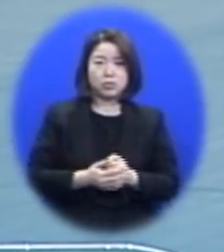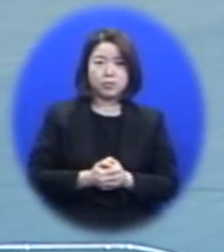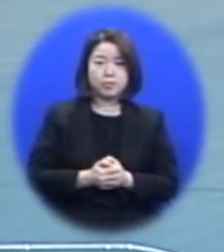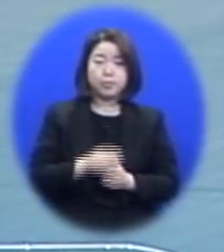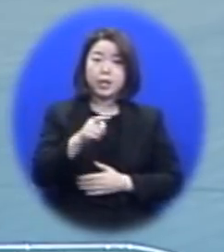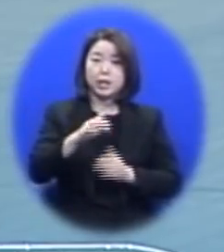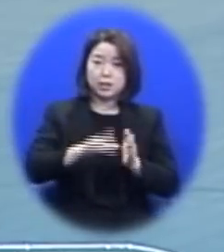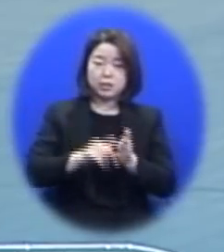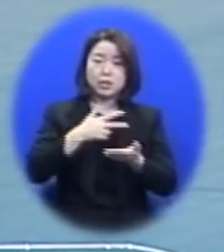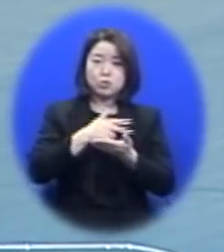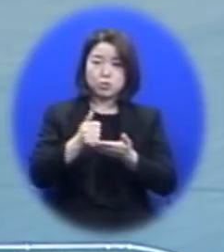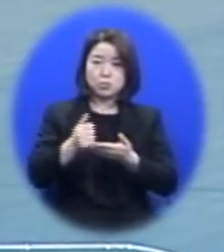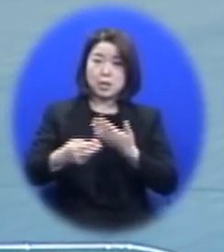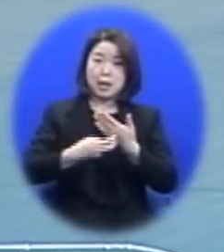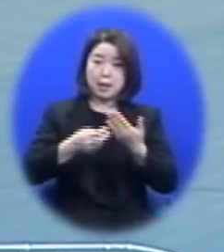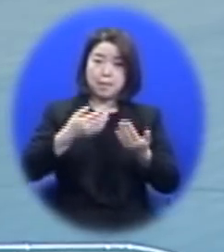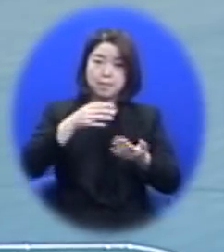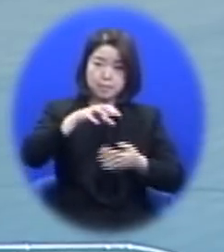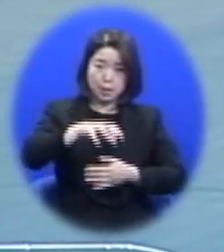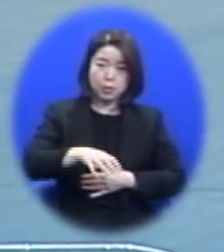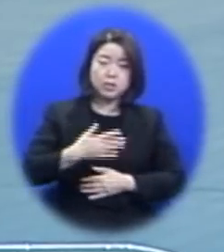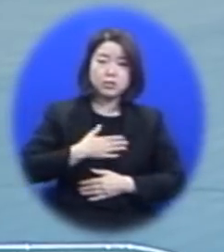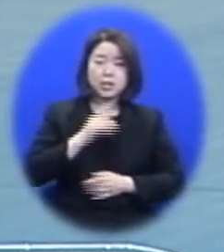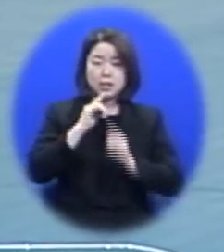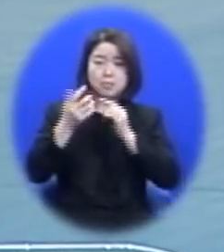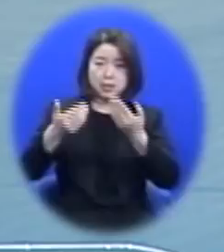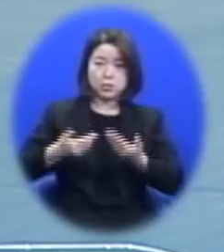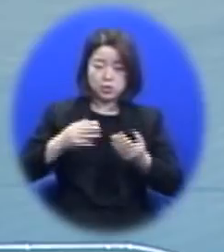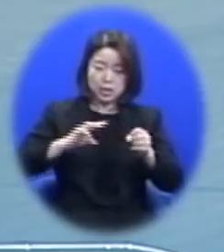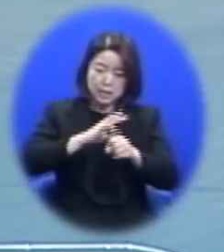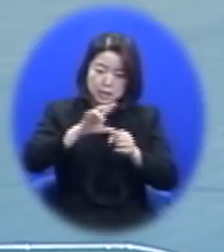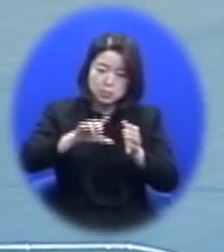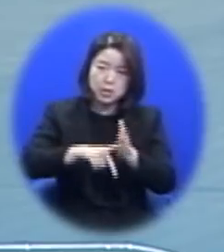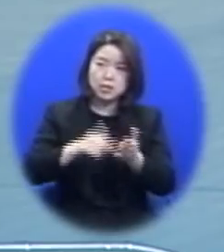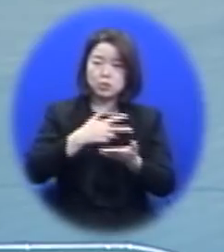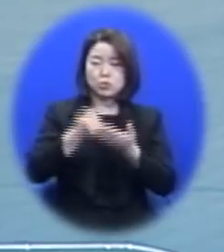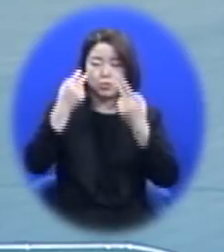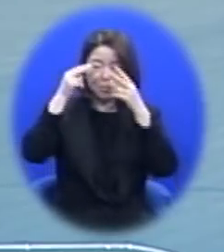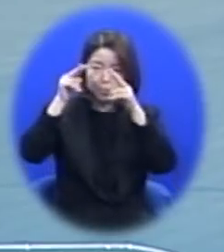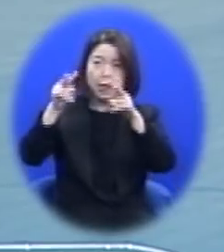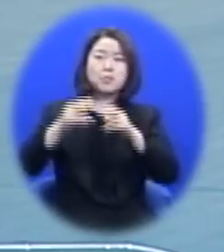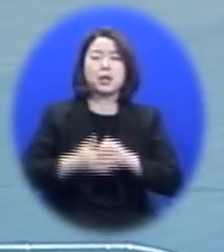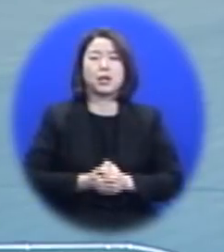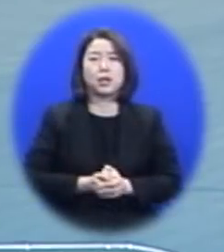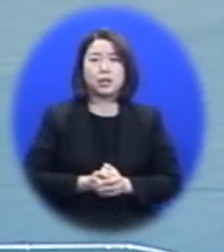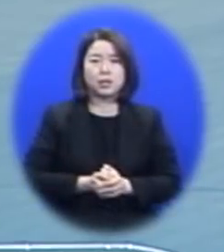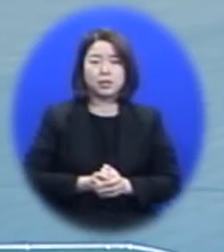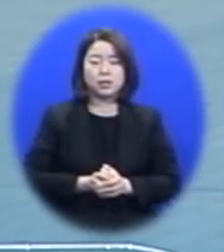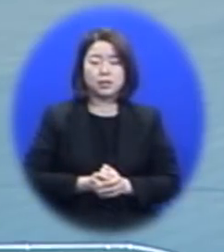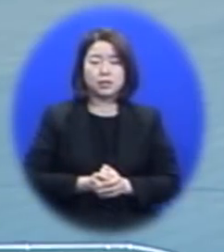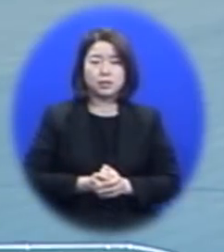그때 주님이 병원에서 저에게 말씀하신 것, 24시간 주님을 바라보라.